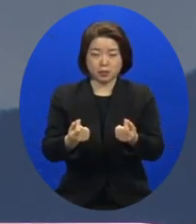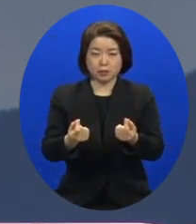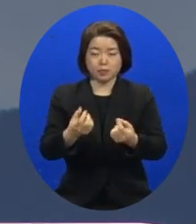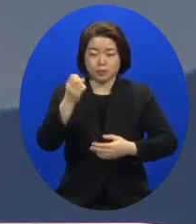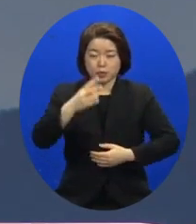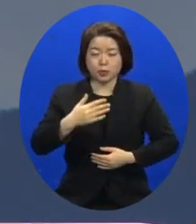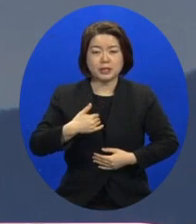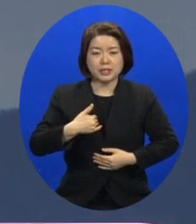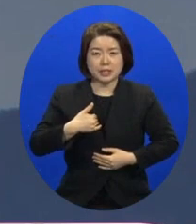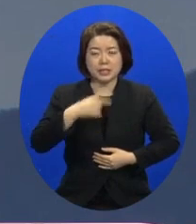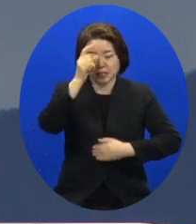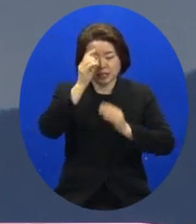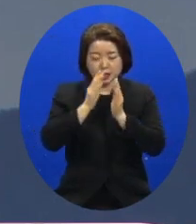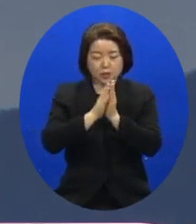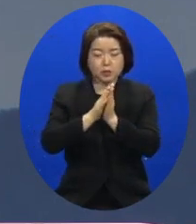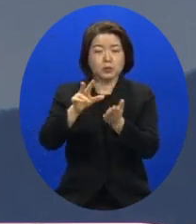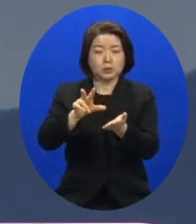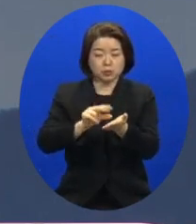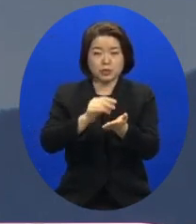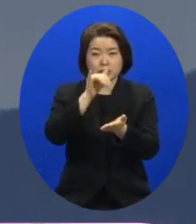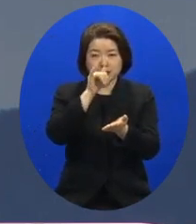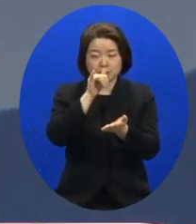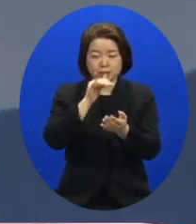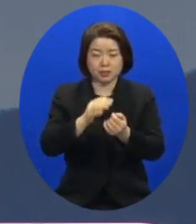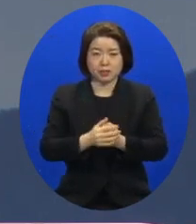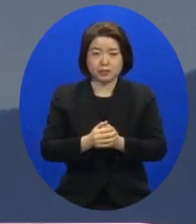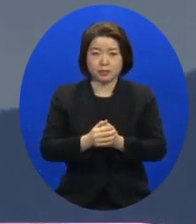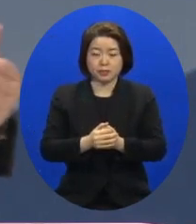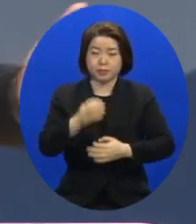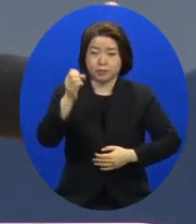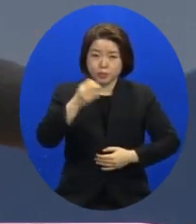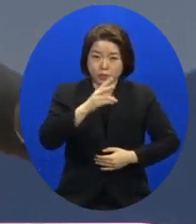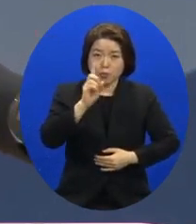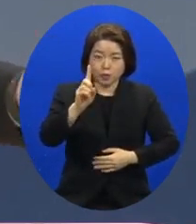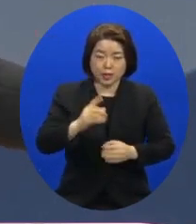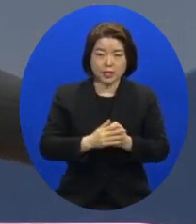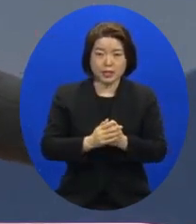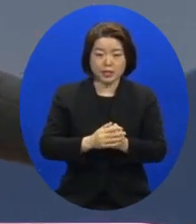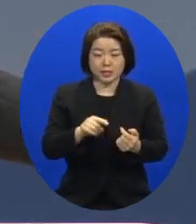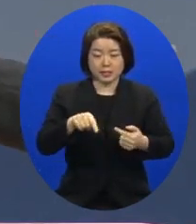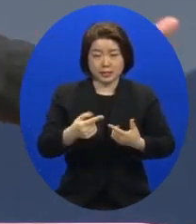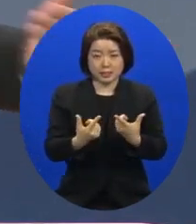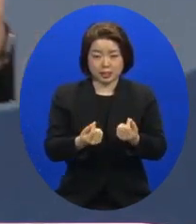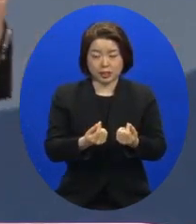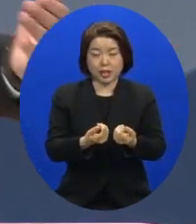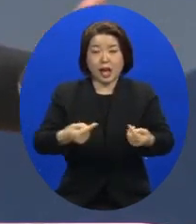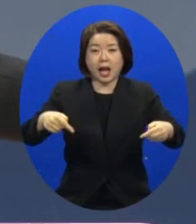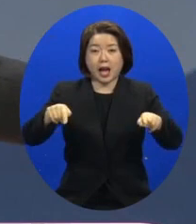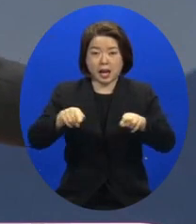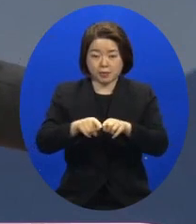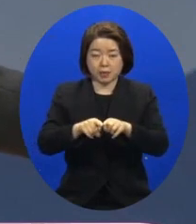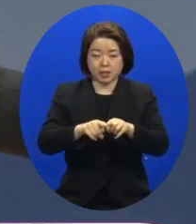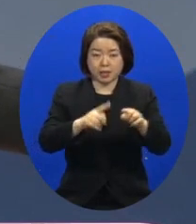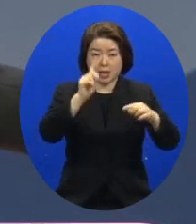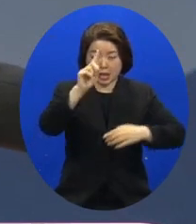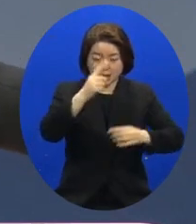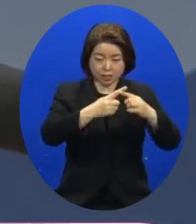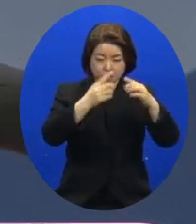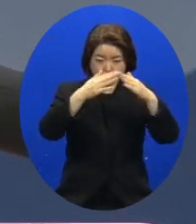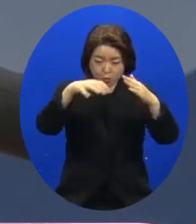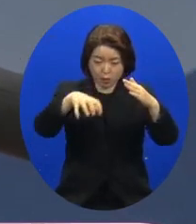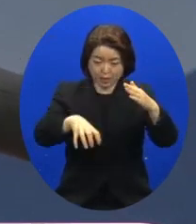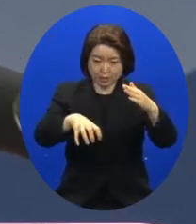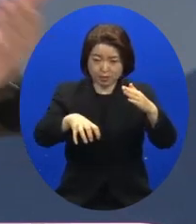정말 기도하는 문제입니다. 그러나 또 하나, 이렇게 함께 이 땅에서 한 교회에서